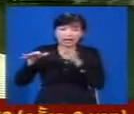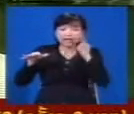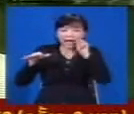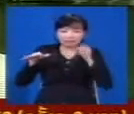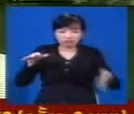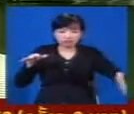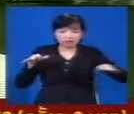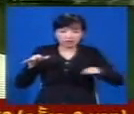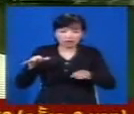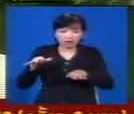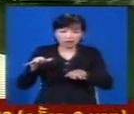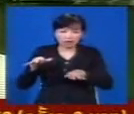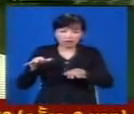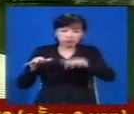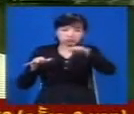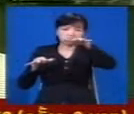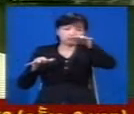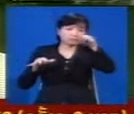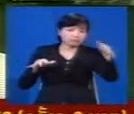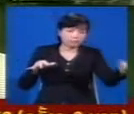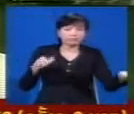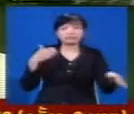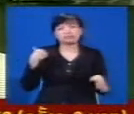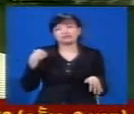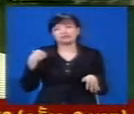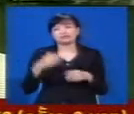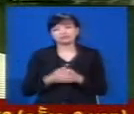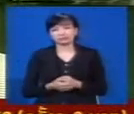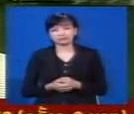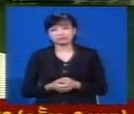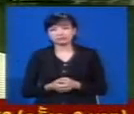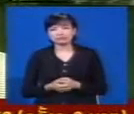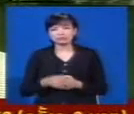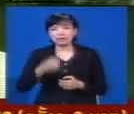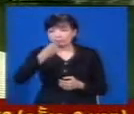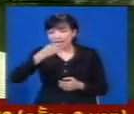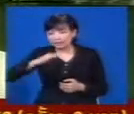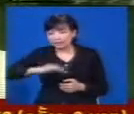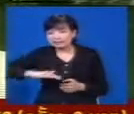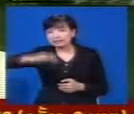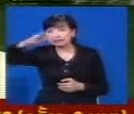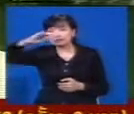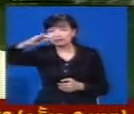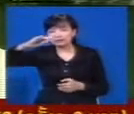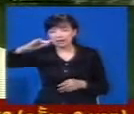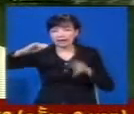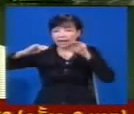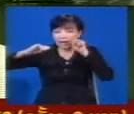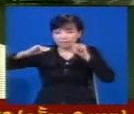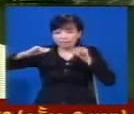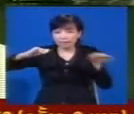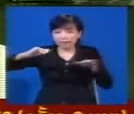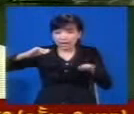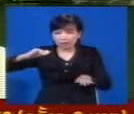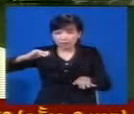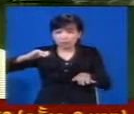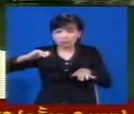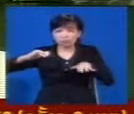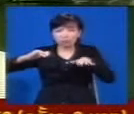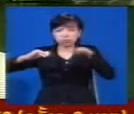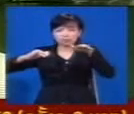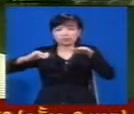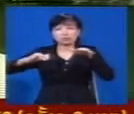ก็พอน้ำทะเลขึ้นทีเนี่ยน้ำก็จะสูงกว่าตลิ่งเนี่ยประมาณ2เซนนะครับ สรุปสถานการณ์ทั่วไปดีขึ้นนะฮะ